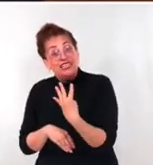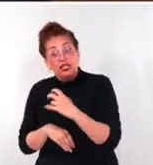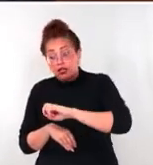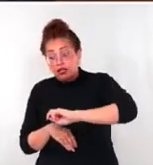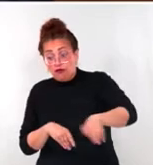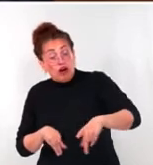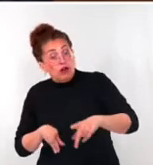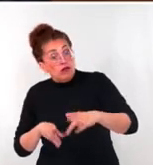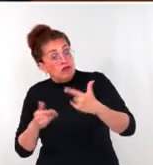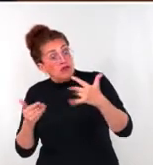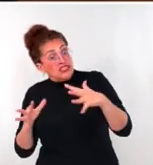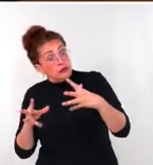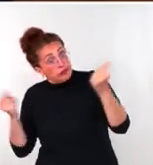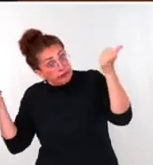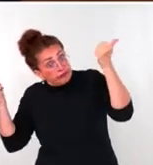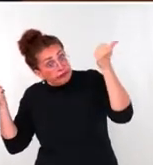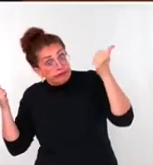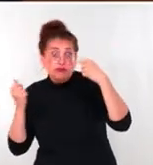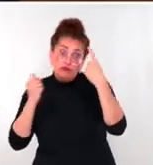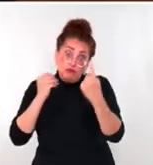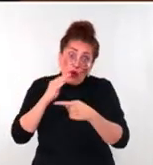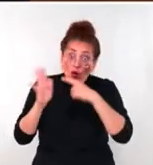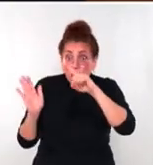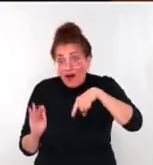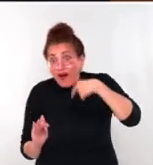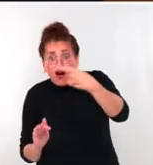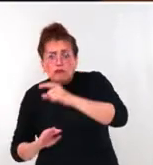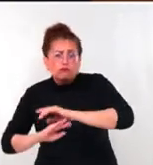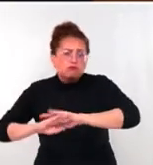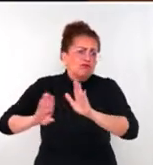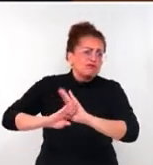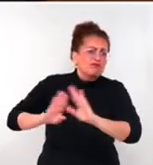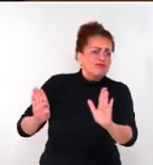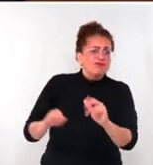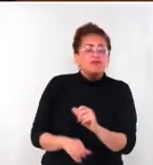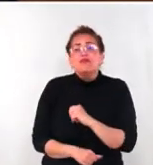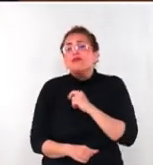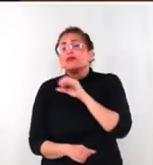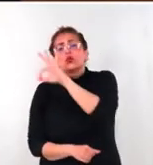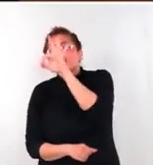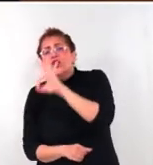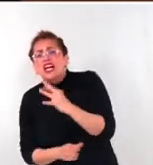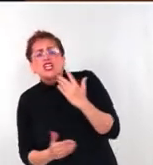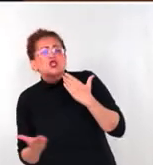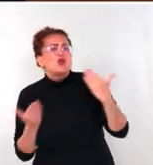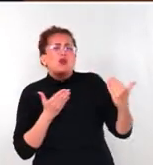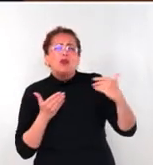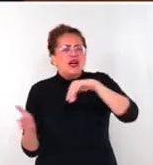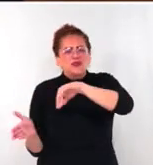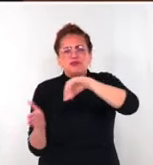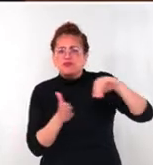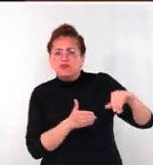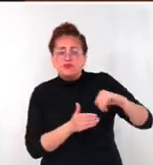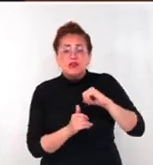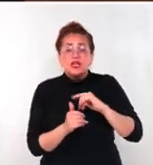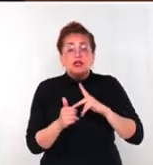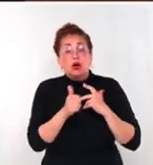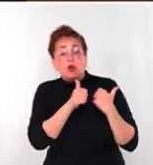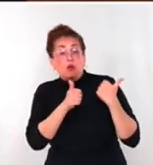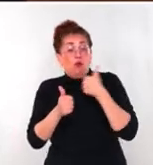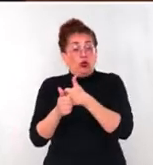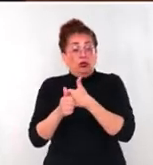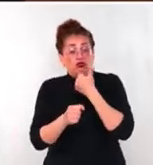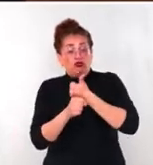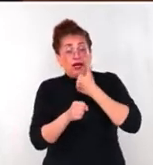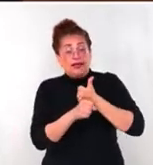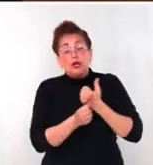vélo. Pour vous donner une idée, pour que tout le monde se rende compte, non pas avec des pourcentages et des comparaisons, c'est à peu près 3000 plaintes chaque année qui